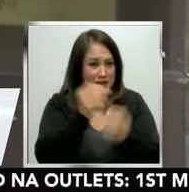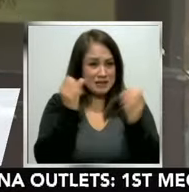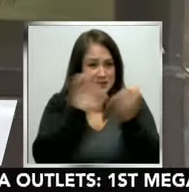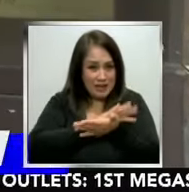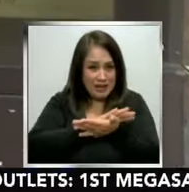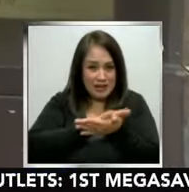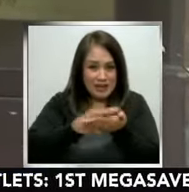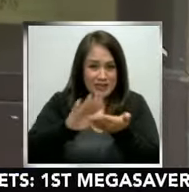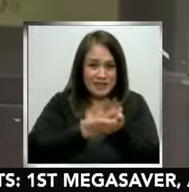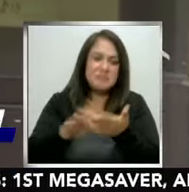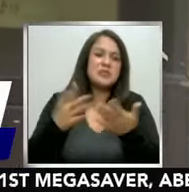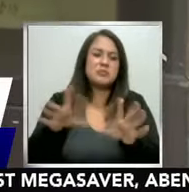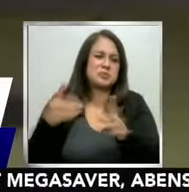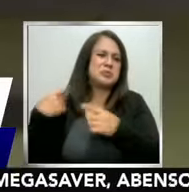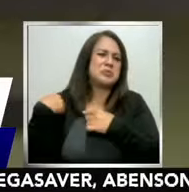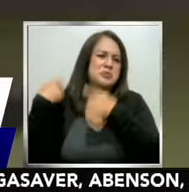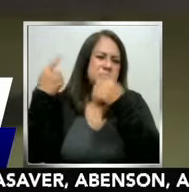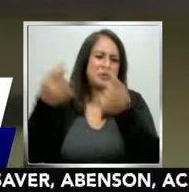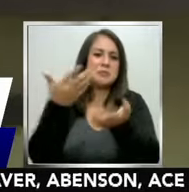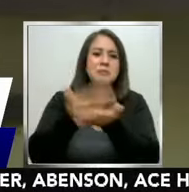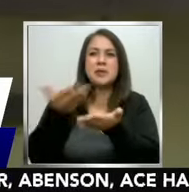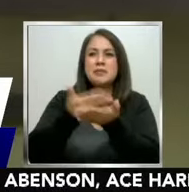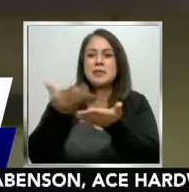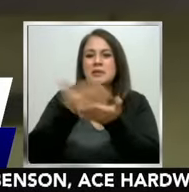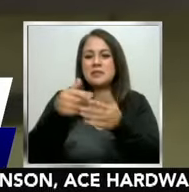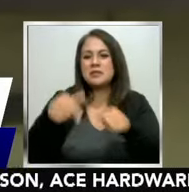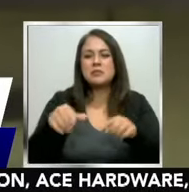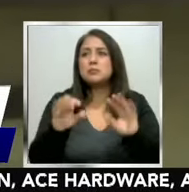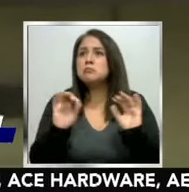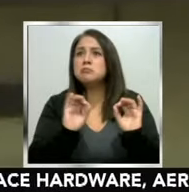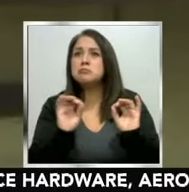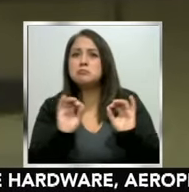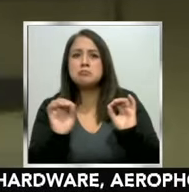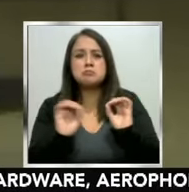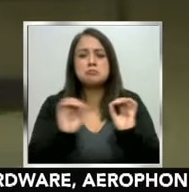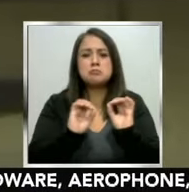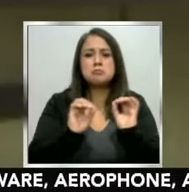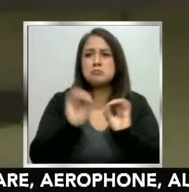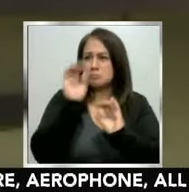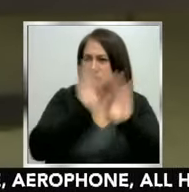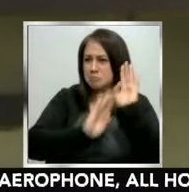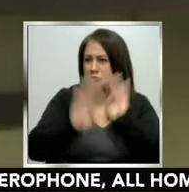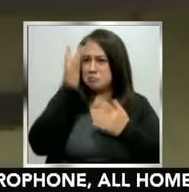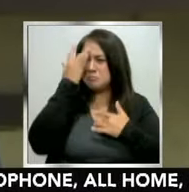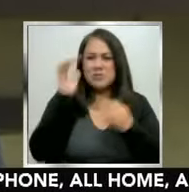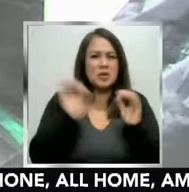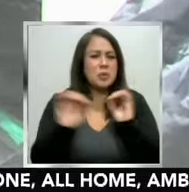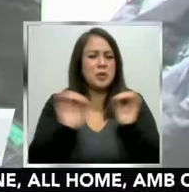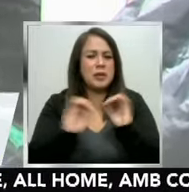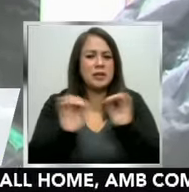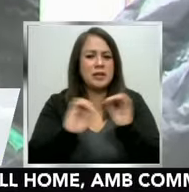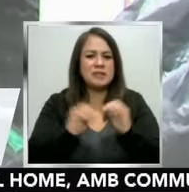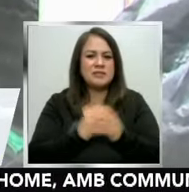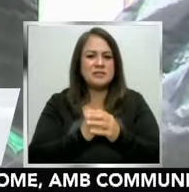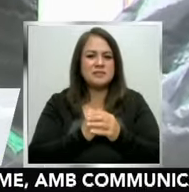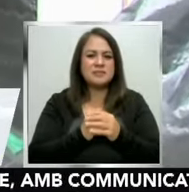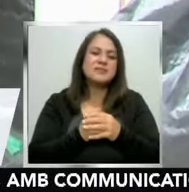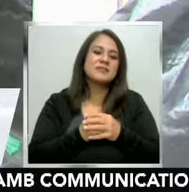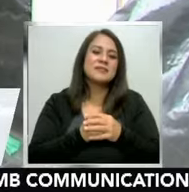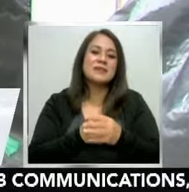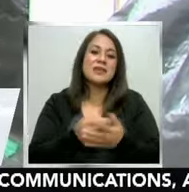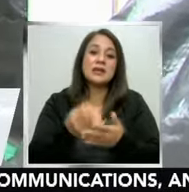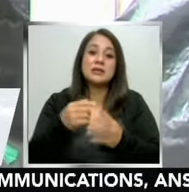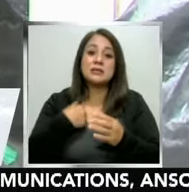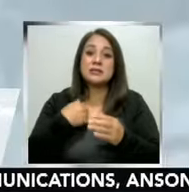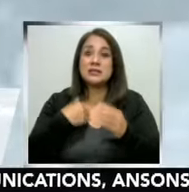kasi kaming bumibili ng yelo po. Wala naman pong na may sakit pa, na idudulot. Ang truck ng yelo na ito